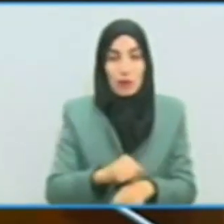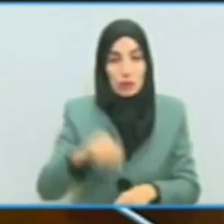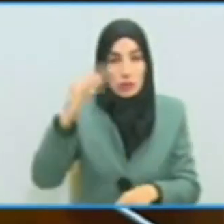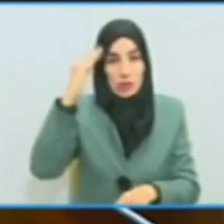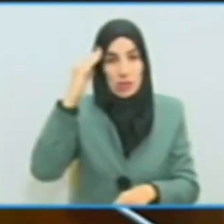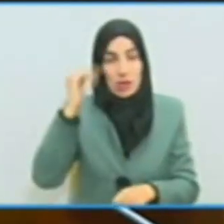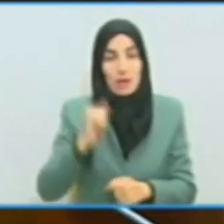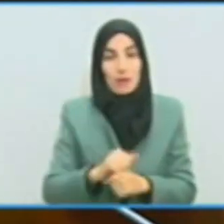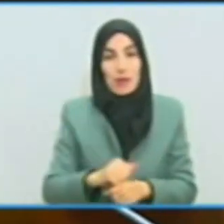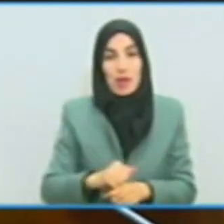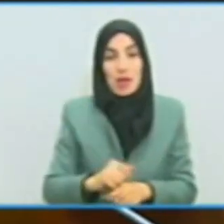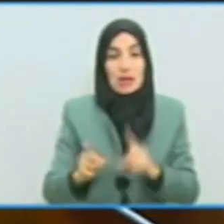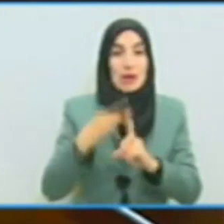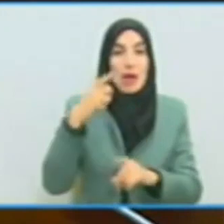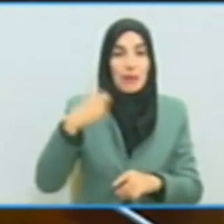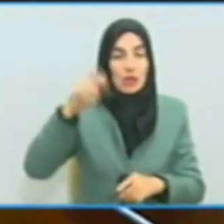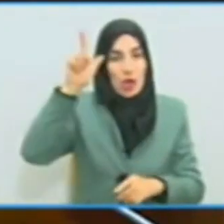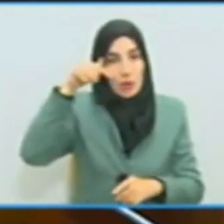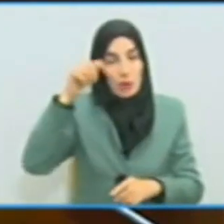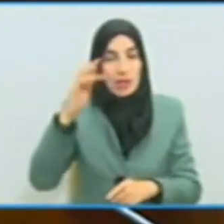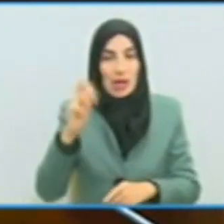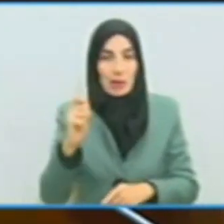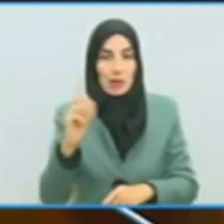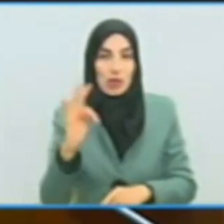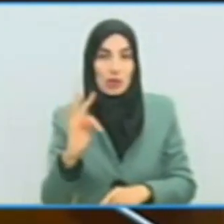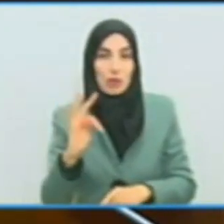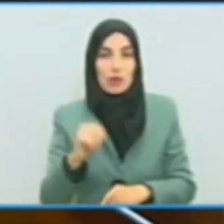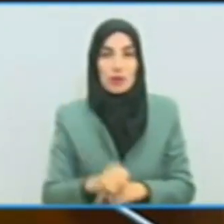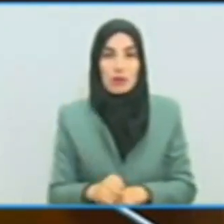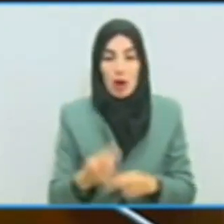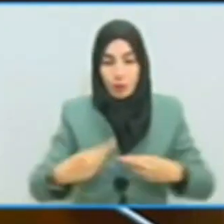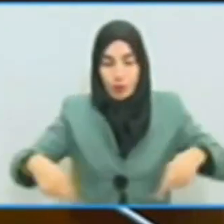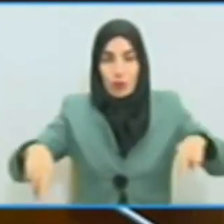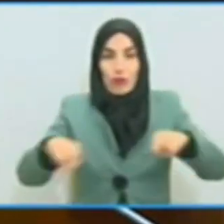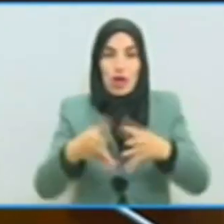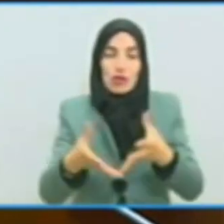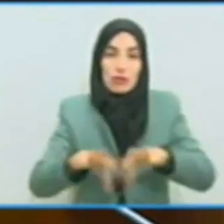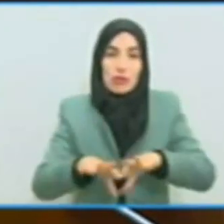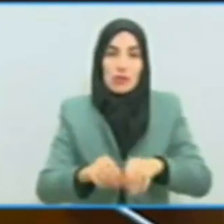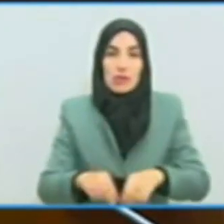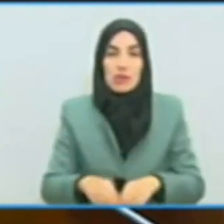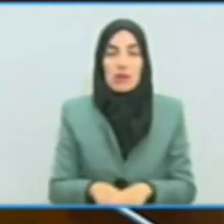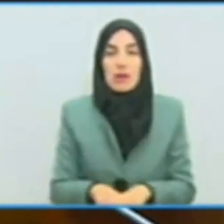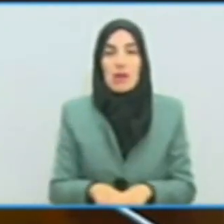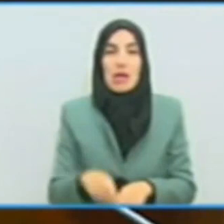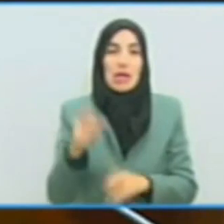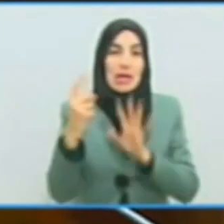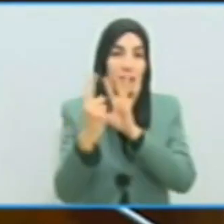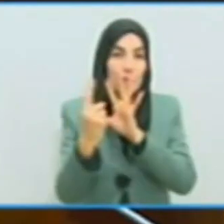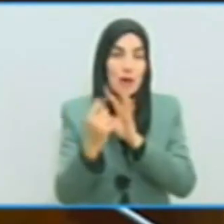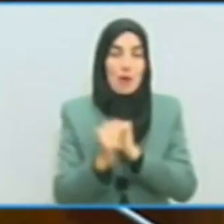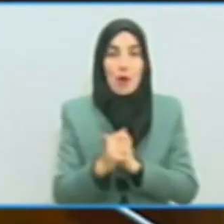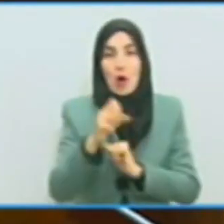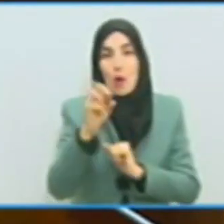فقد خصه السيد رئيس الجمهورية عبد المجيد تبون بعقد ملتقى الجزائر الدولي الموسوم بالإمام محمد بن عبد